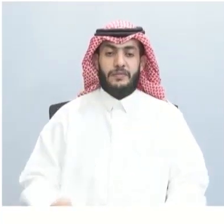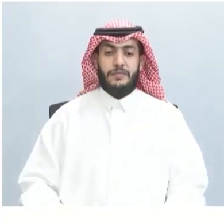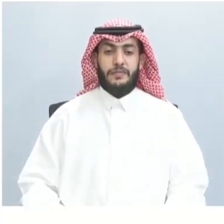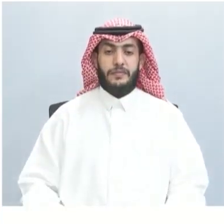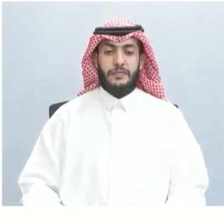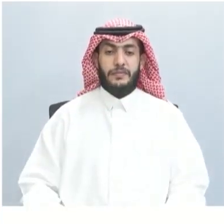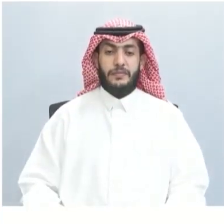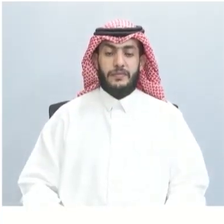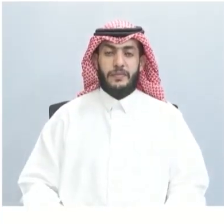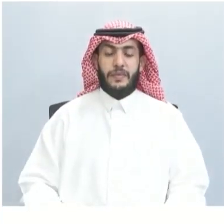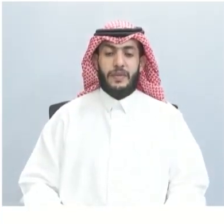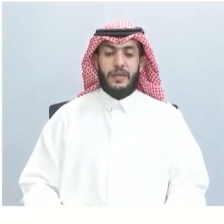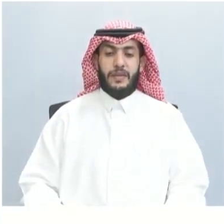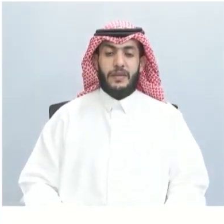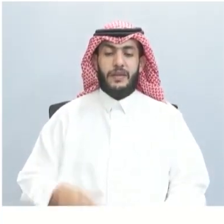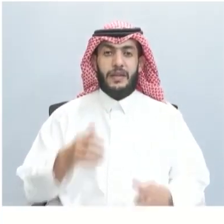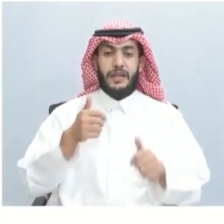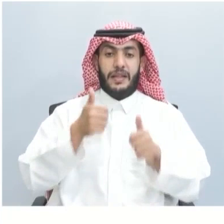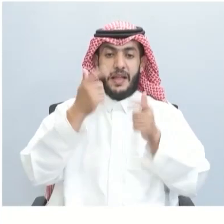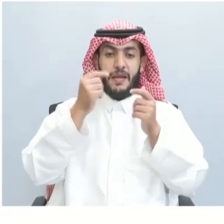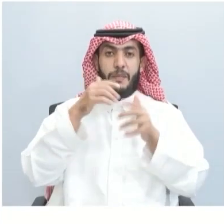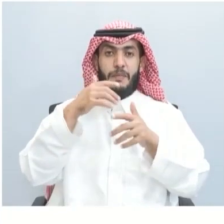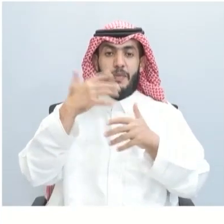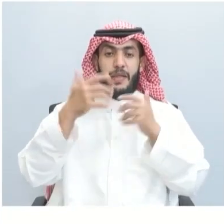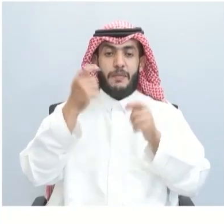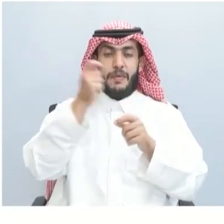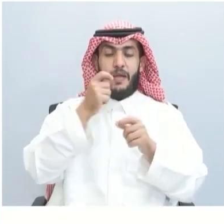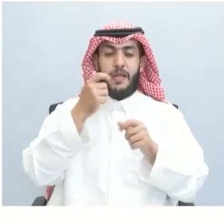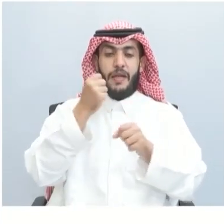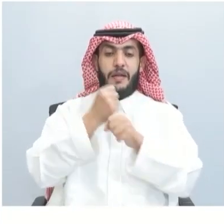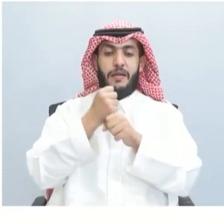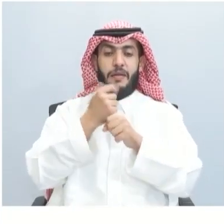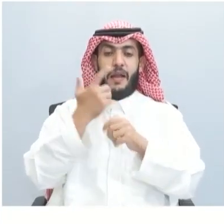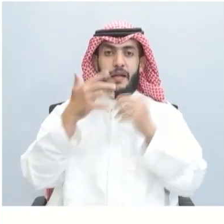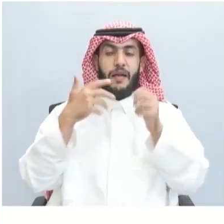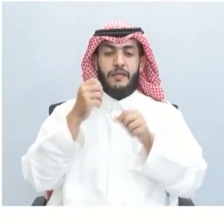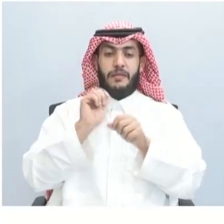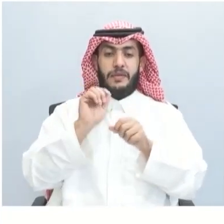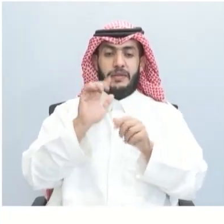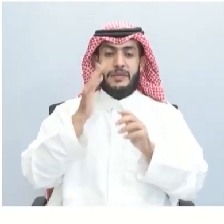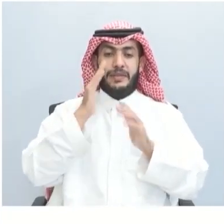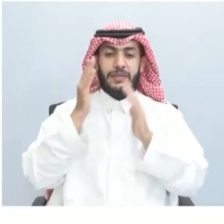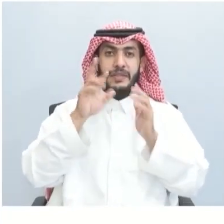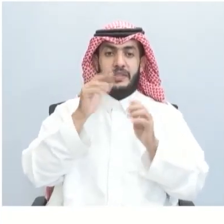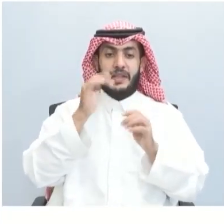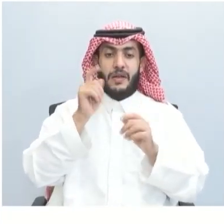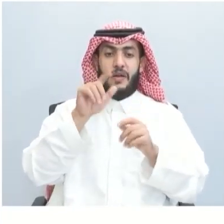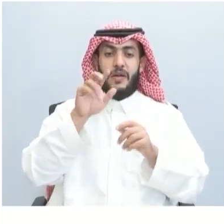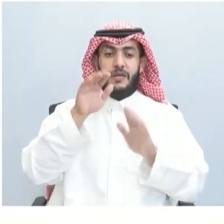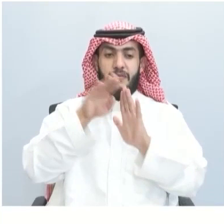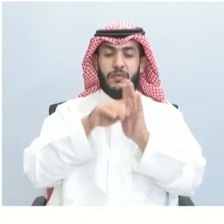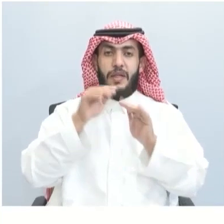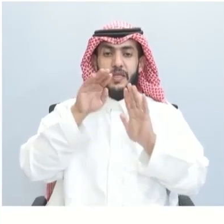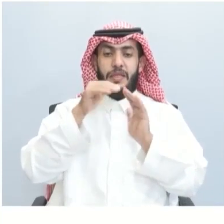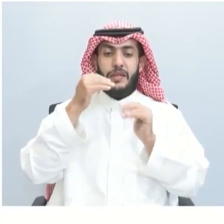الموقع سنتعرف على تحسين محركات البحث وكيفيه عمل محركات البحث مثل الزحف والفهرسه والترتيب